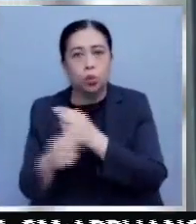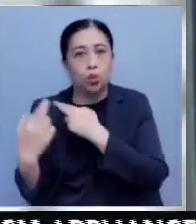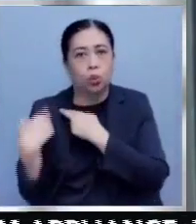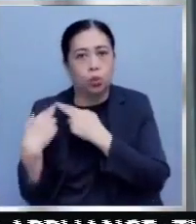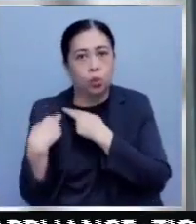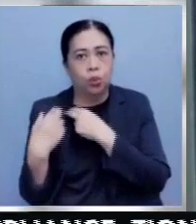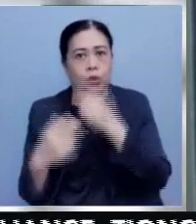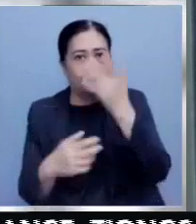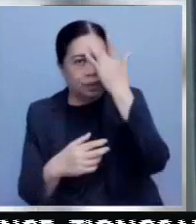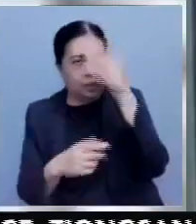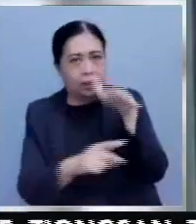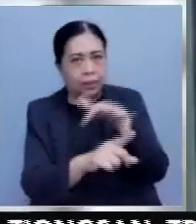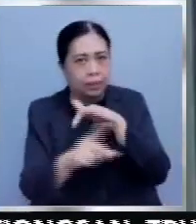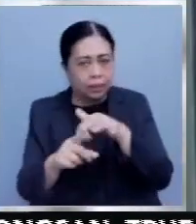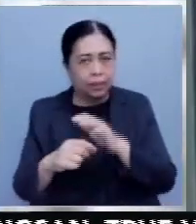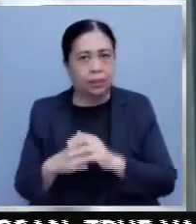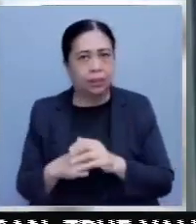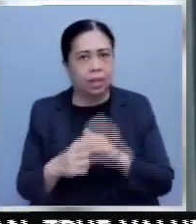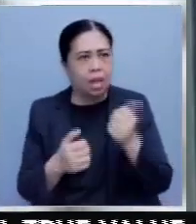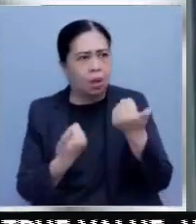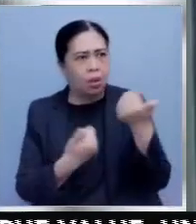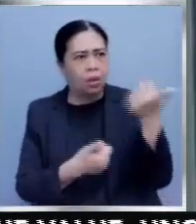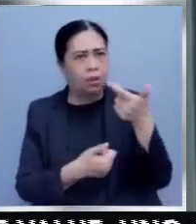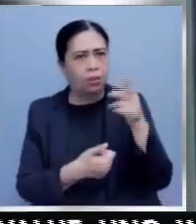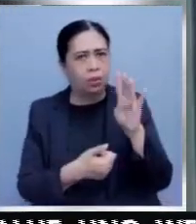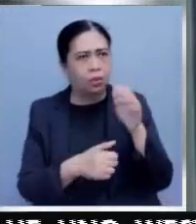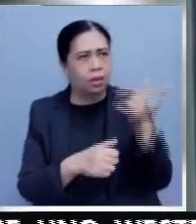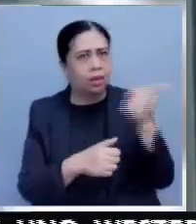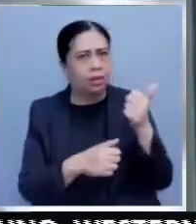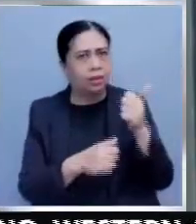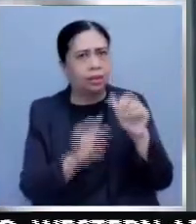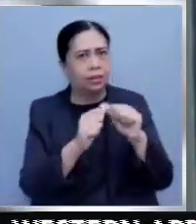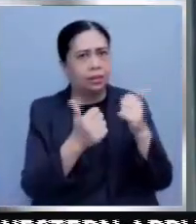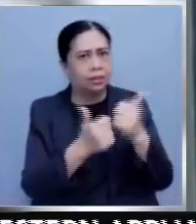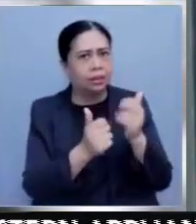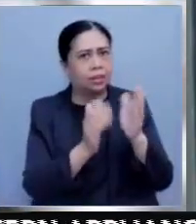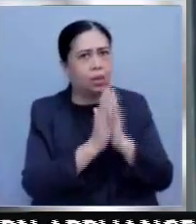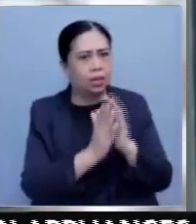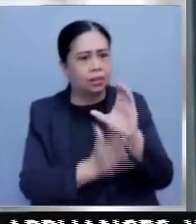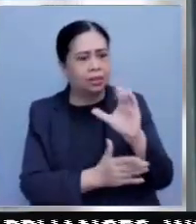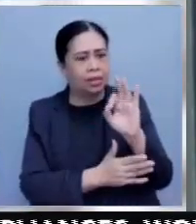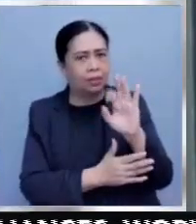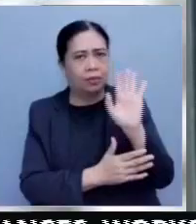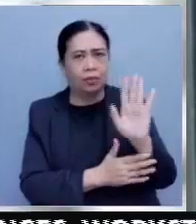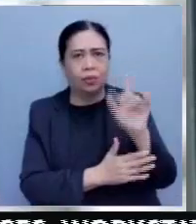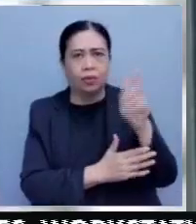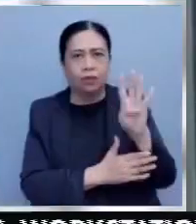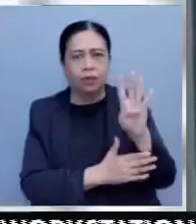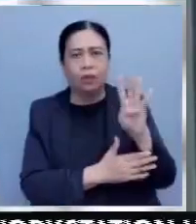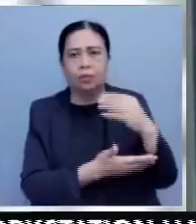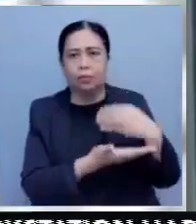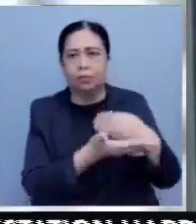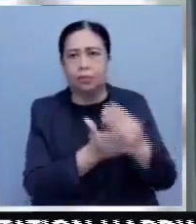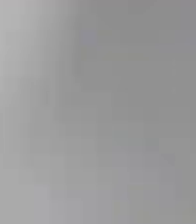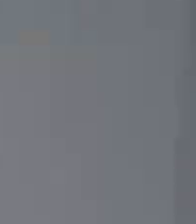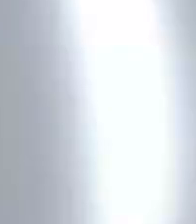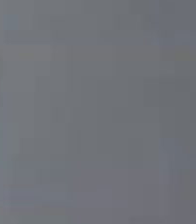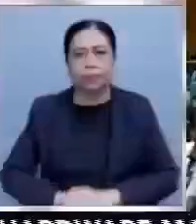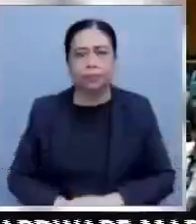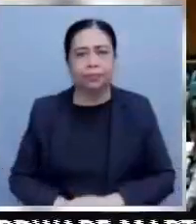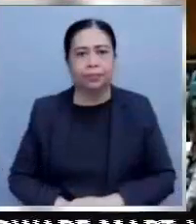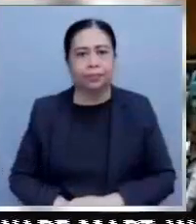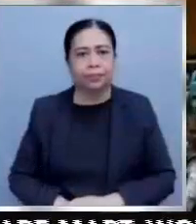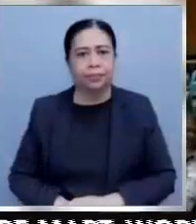Paano ang 28 ibang ahensyang humingi nito para sa kanilang 2024 budget? Nakatutok si Sandra Aguinaldo.